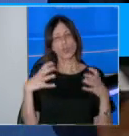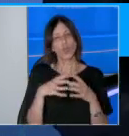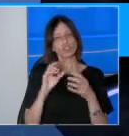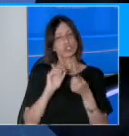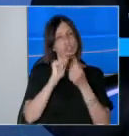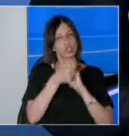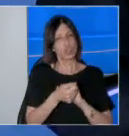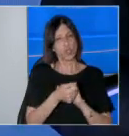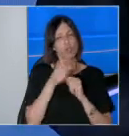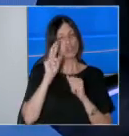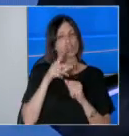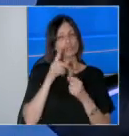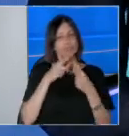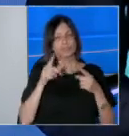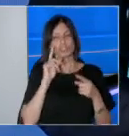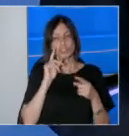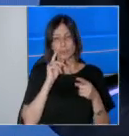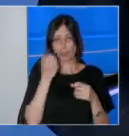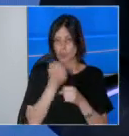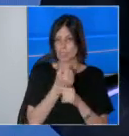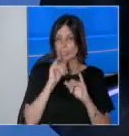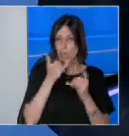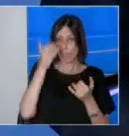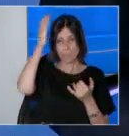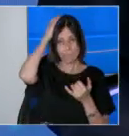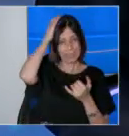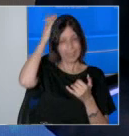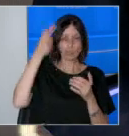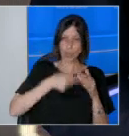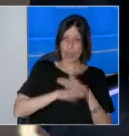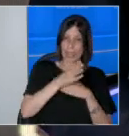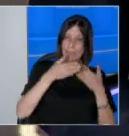יש לה שלל שמות. עושה נכון נפתלי בנט שהולך בכיוון הזה?